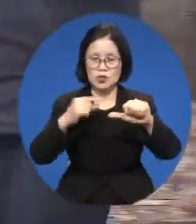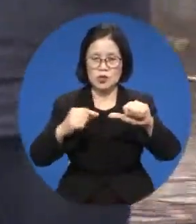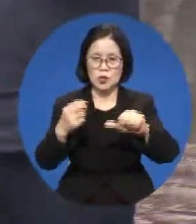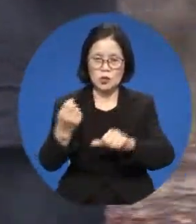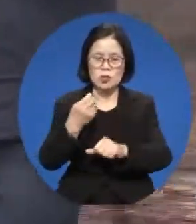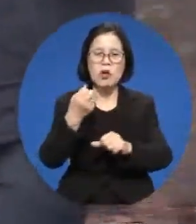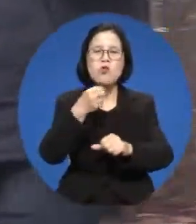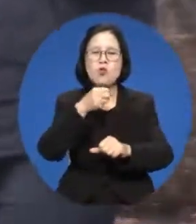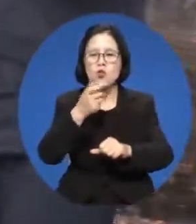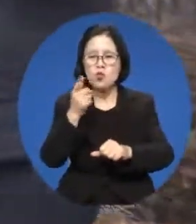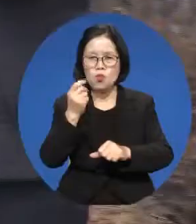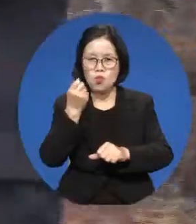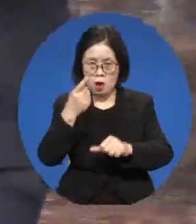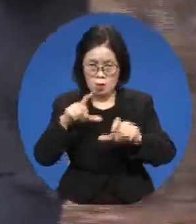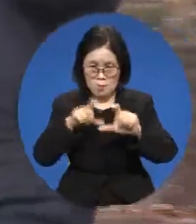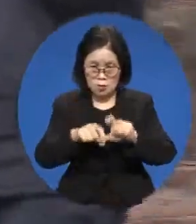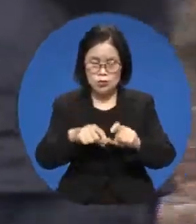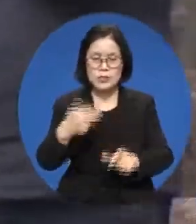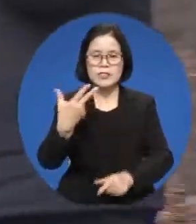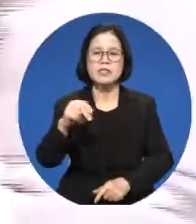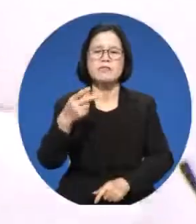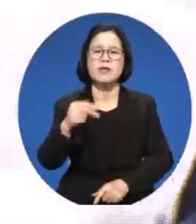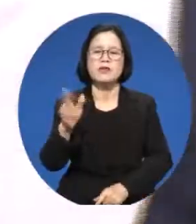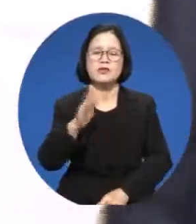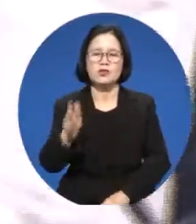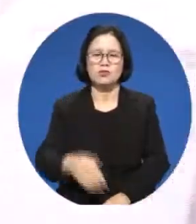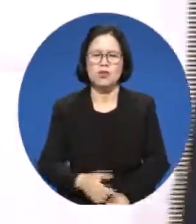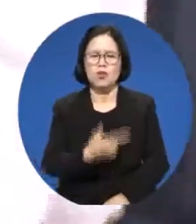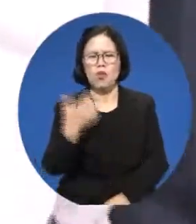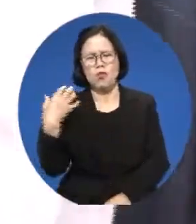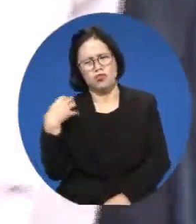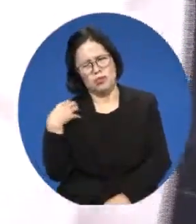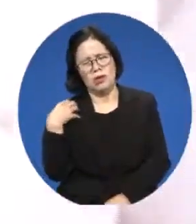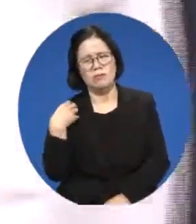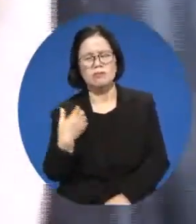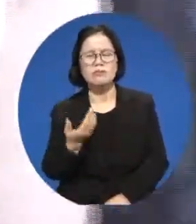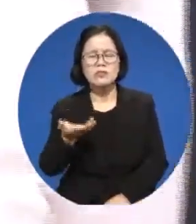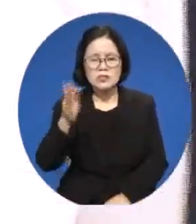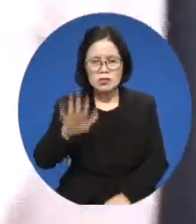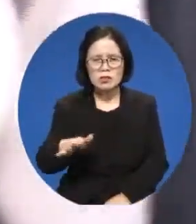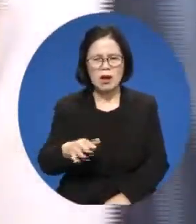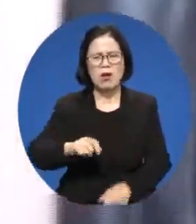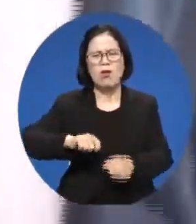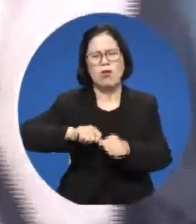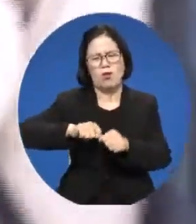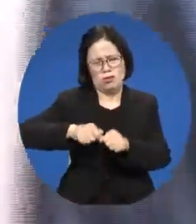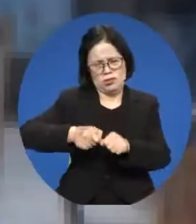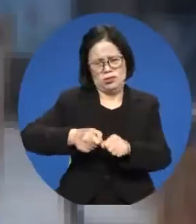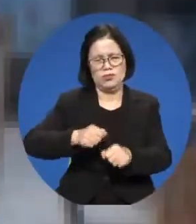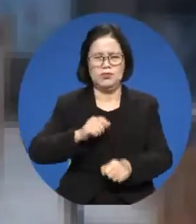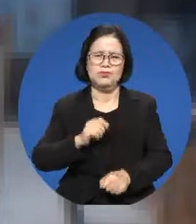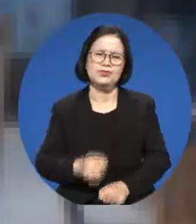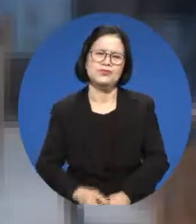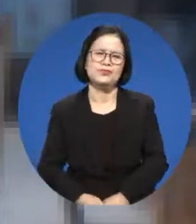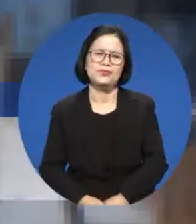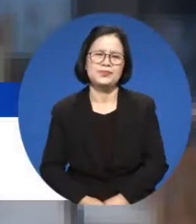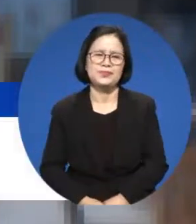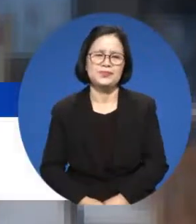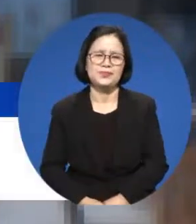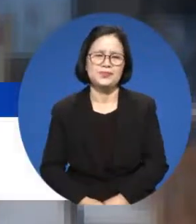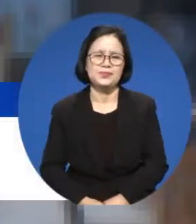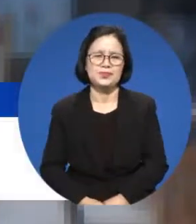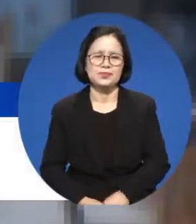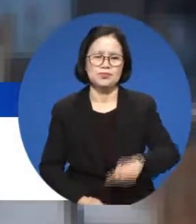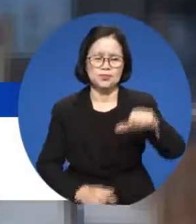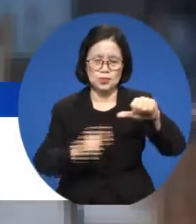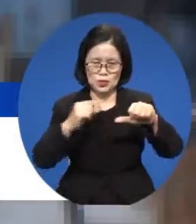월 평균 요금은 7만여 원. 큰 부담이지만 말 그대로 울며 겨자 먹기입니다. 5G 나왔을 때부터